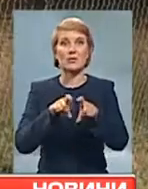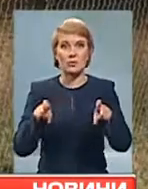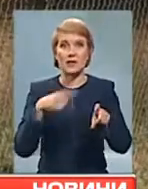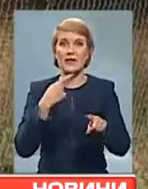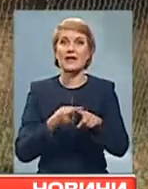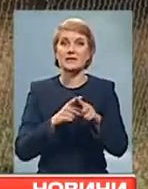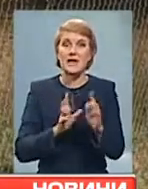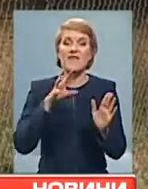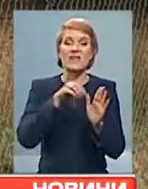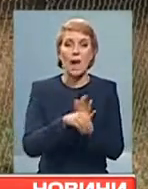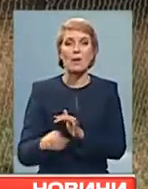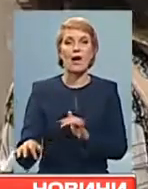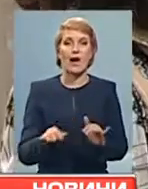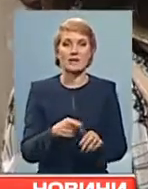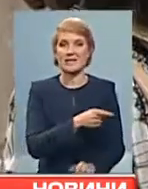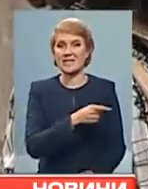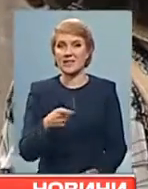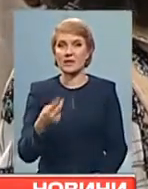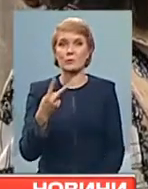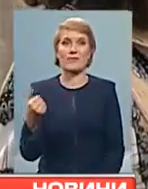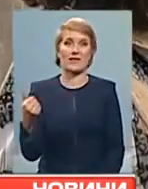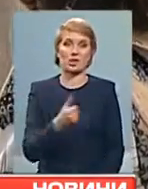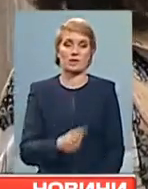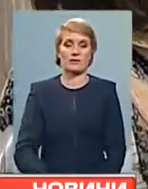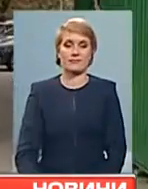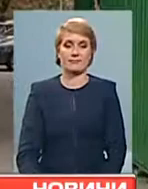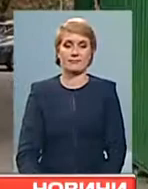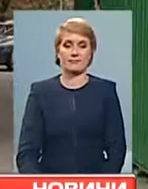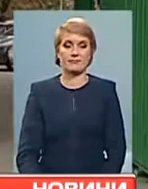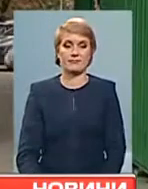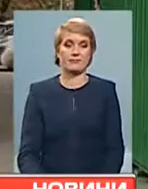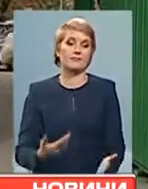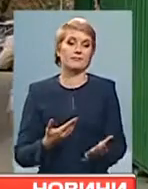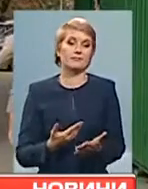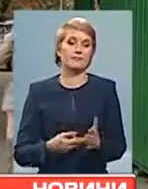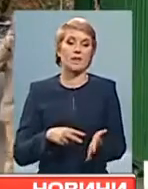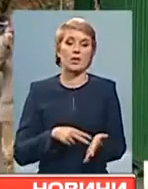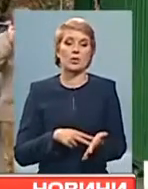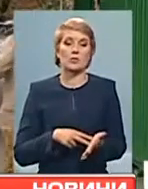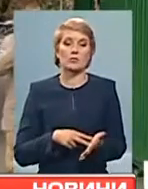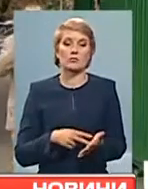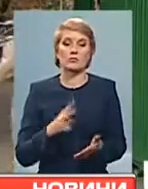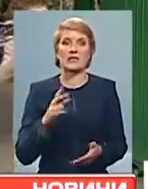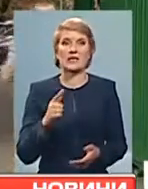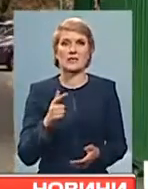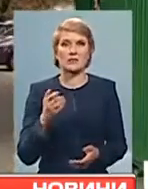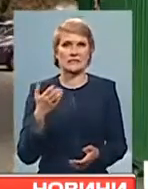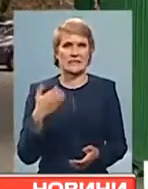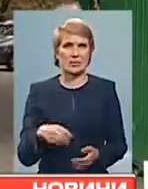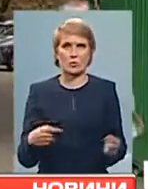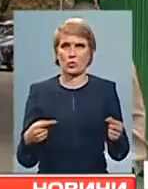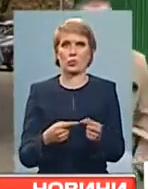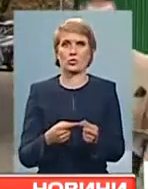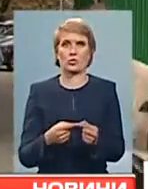це в рамках акції. Триватиме вона 2 тижні. Плануємо, я не знаю, там десь 100 кілограм, це